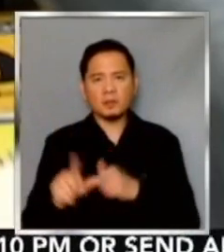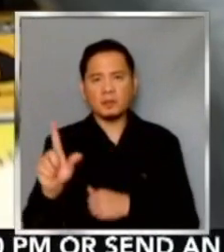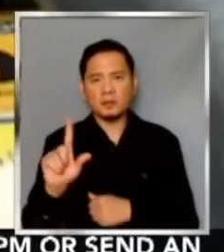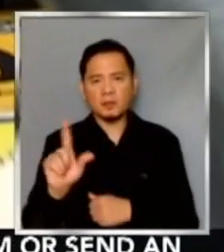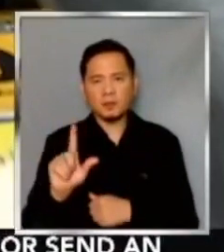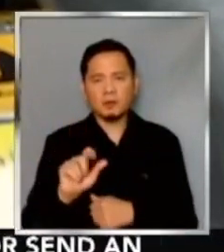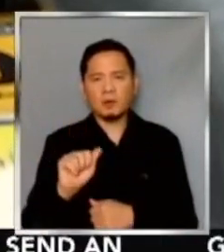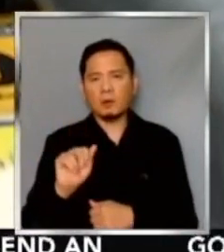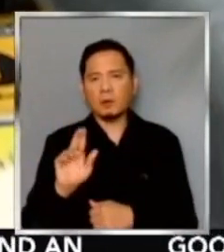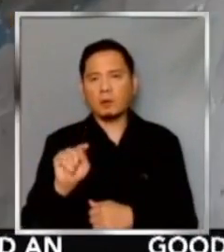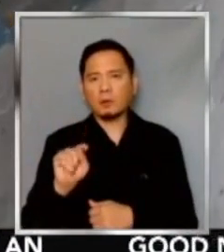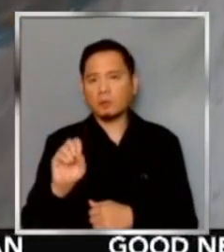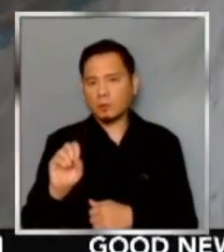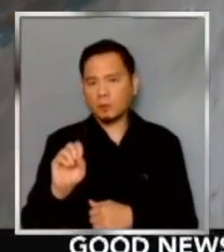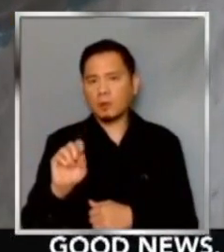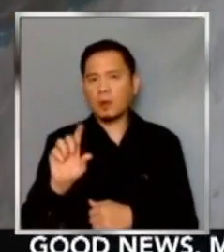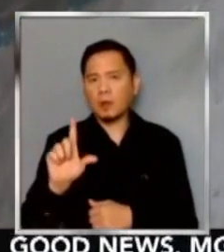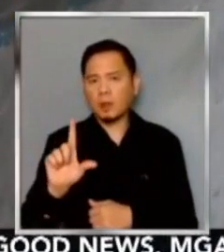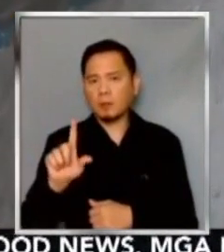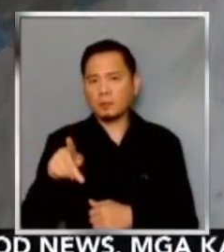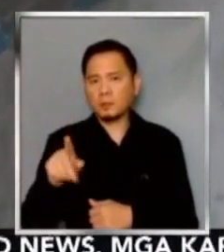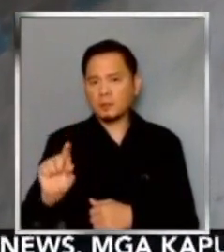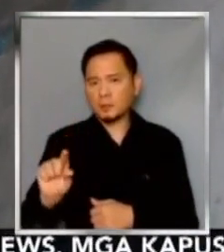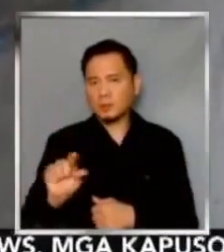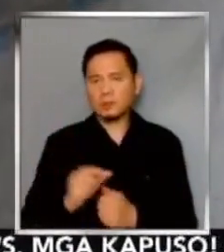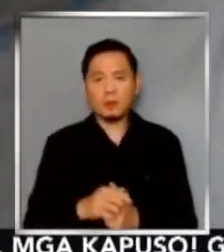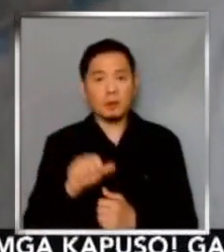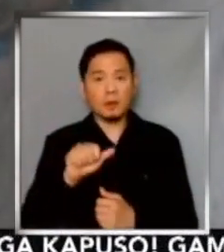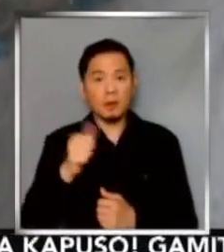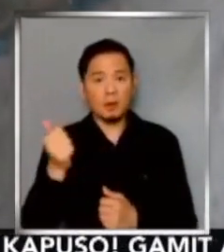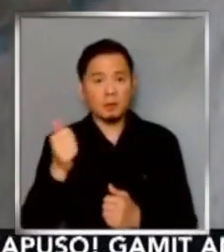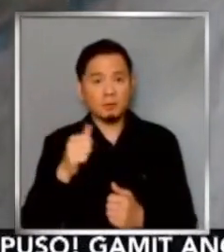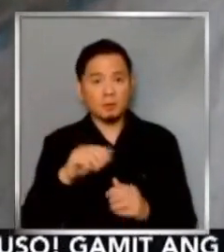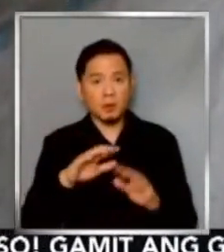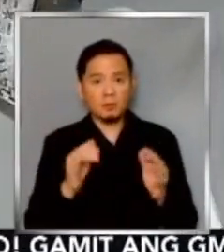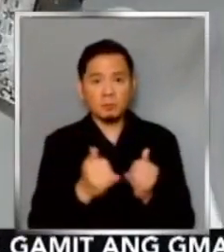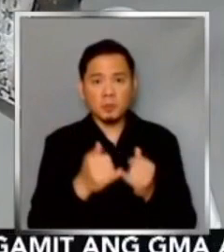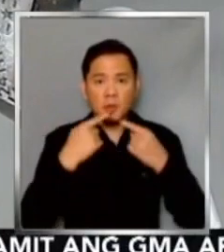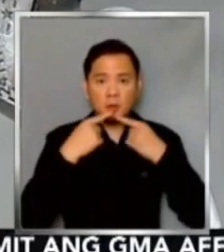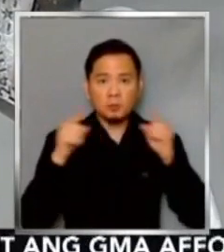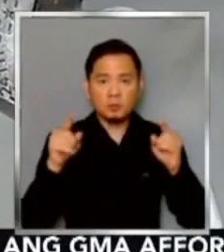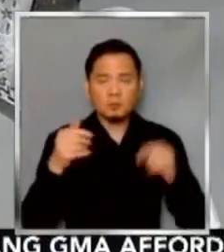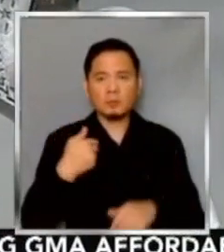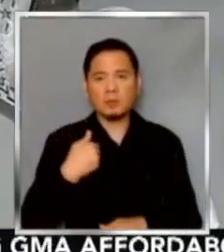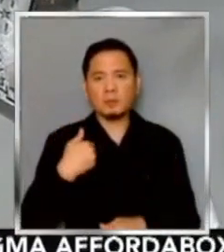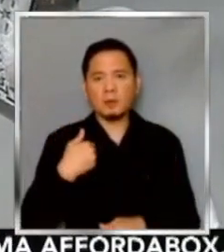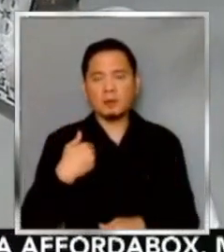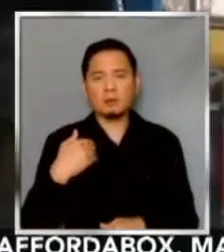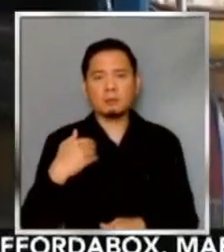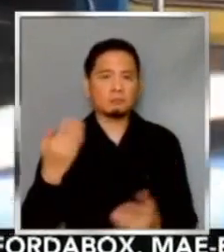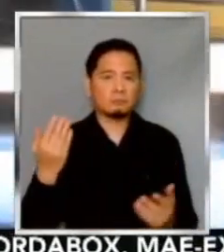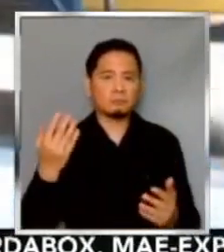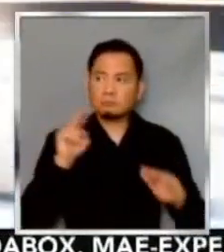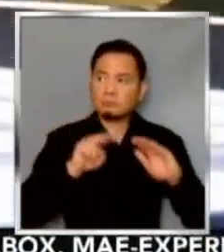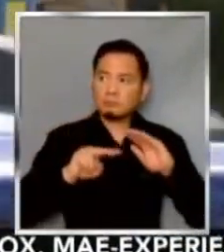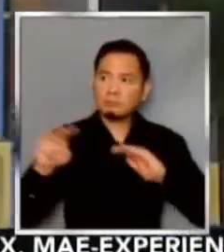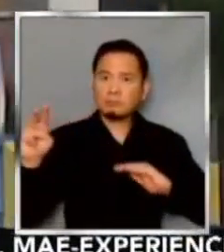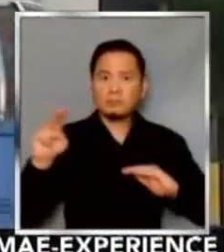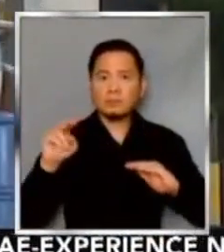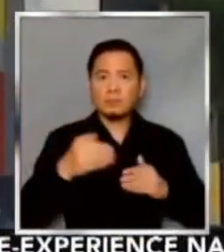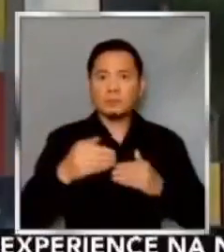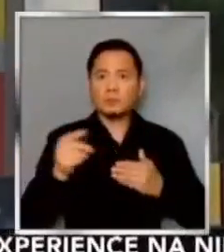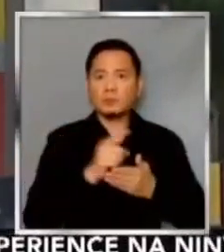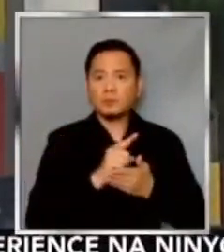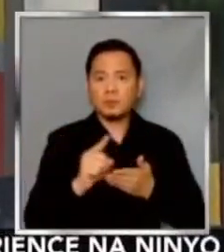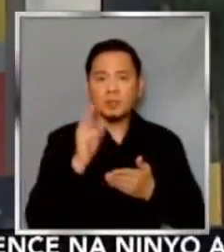LPG. Wala pang anunsyo ay iba pang kumpanya ng langis. Inaasahan din sa susunod na linggo ang hanggang 2 pesos and 10 centavos sa rollback sa